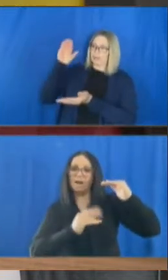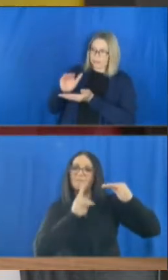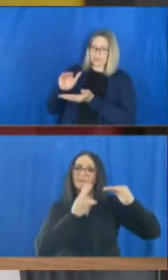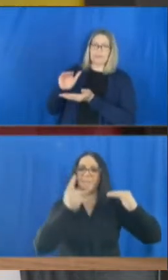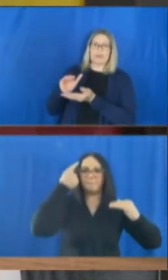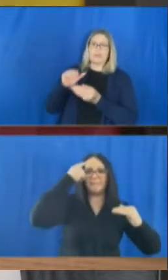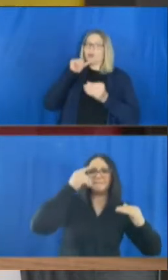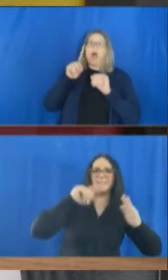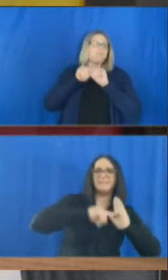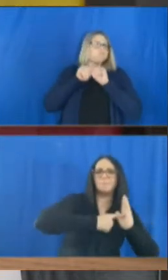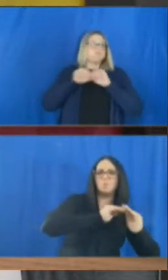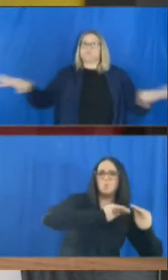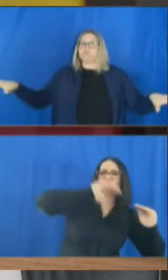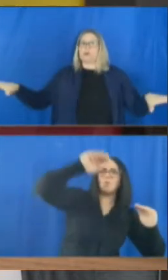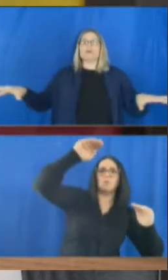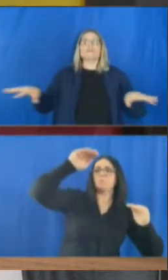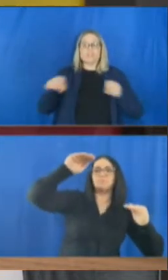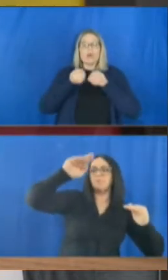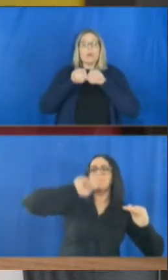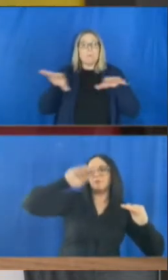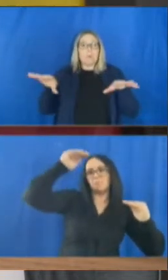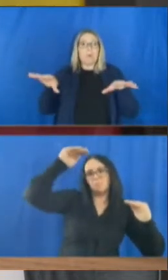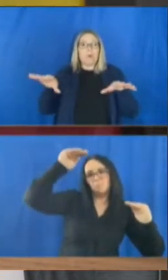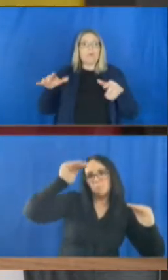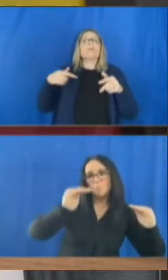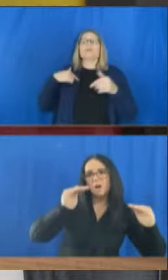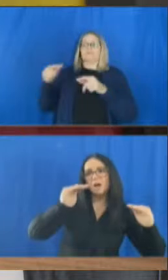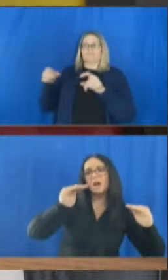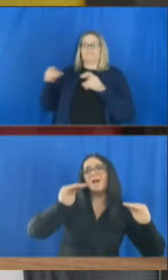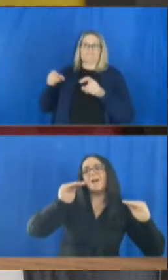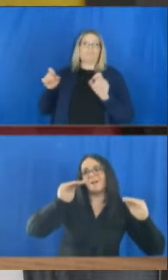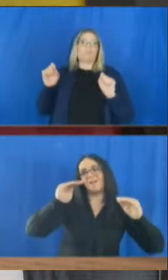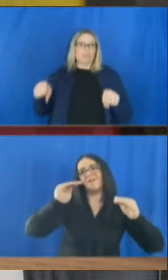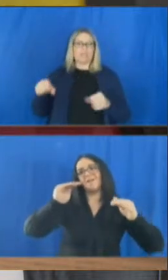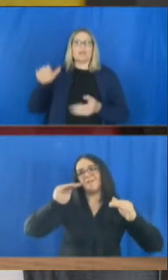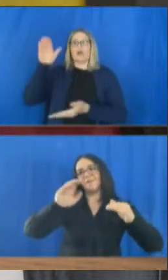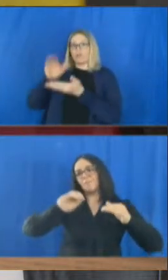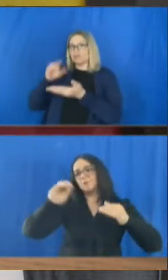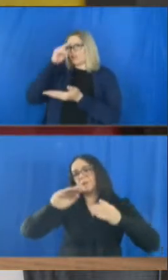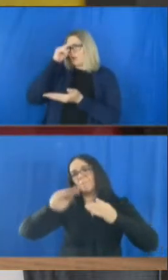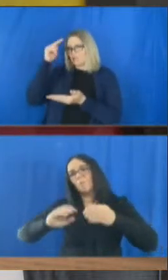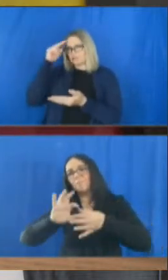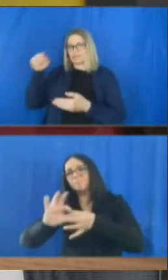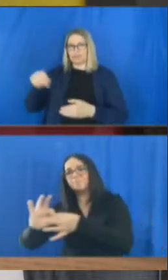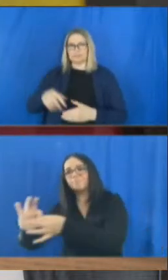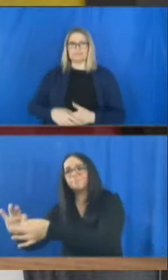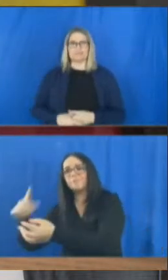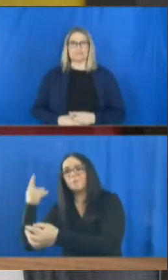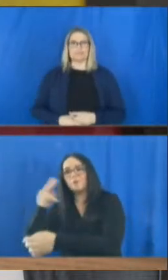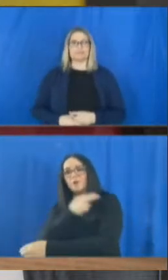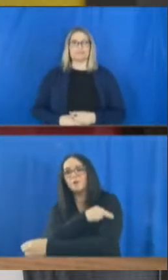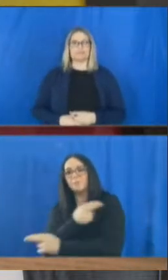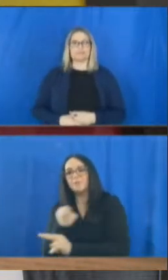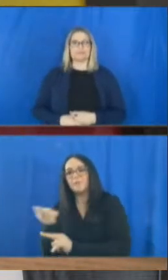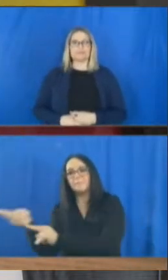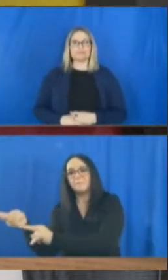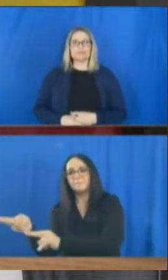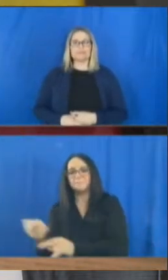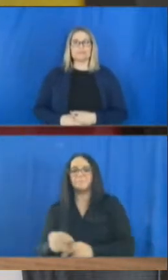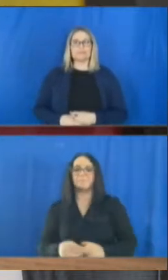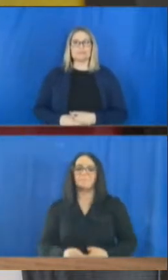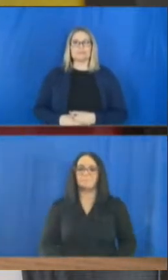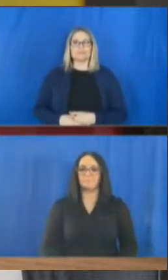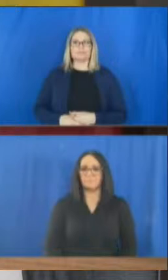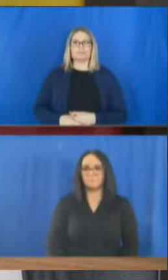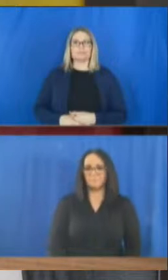Merci. Et donc, la gestion se fait bien avec les réseaux de santé, même s'il y a encore des dizaines, voire des centaines d'employés qui sont